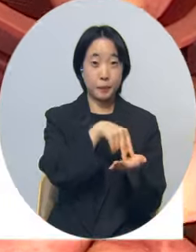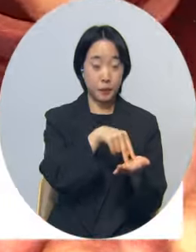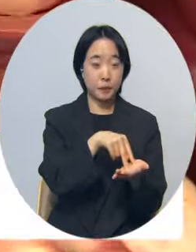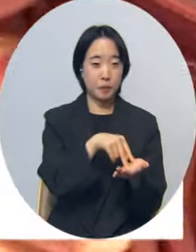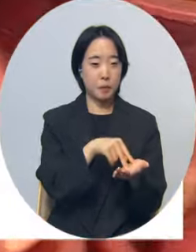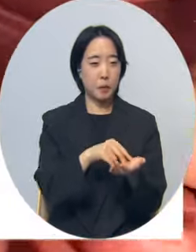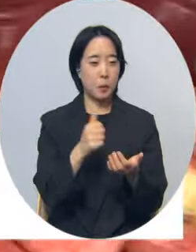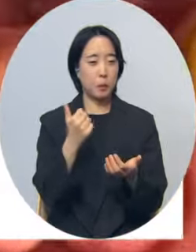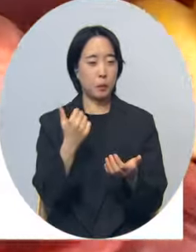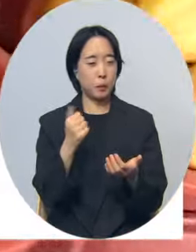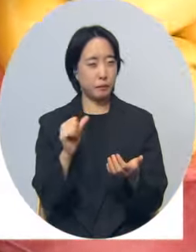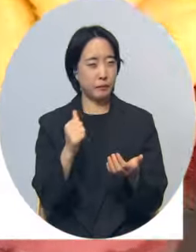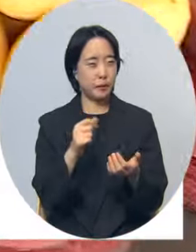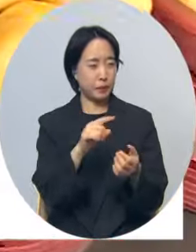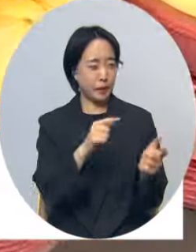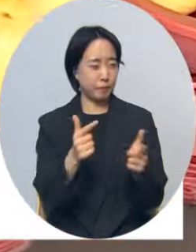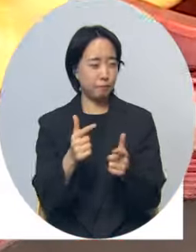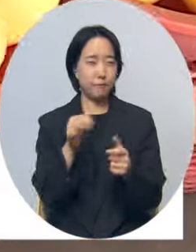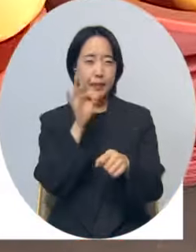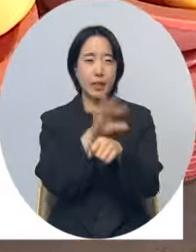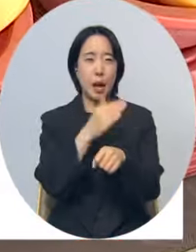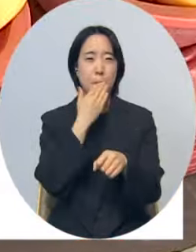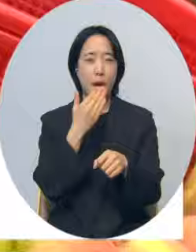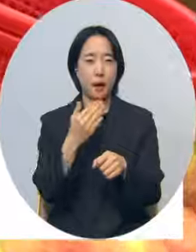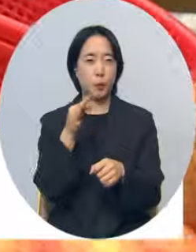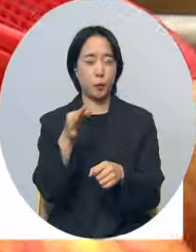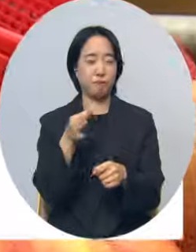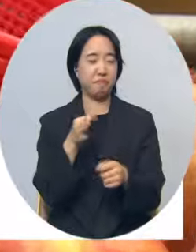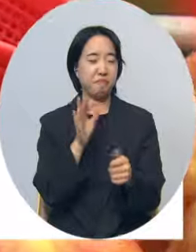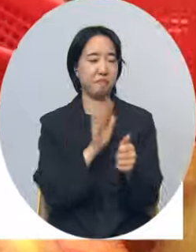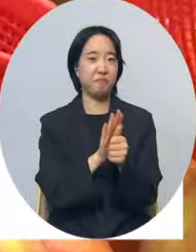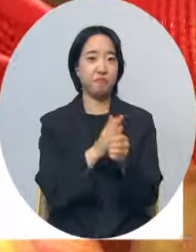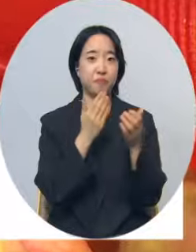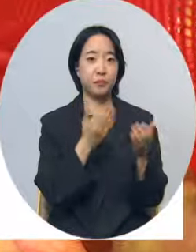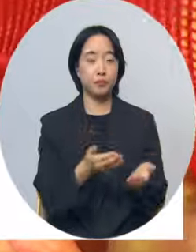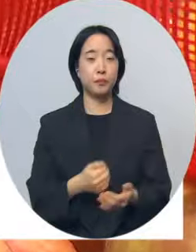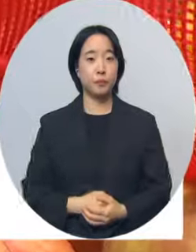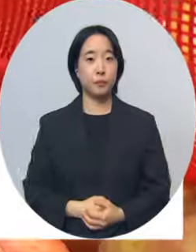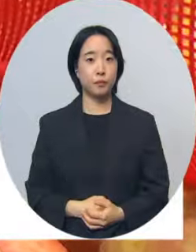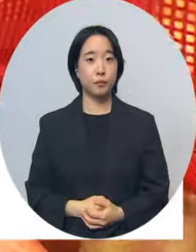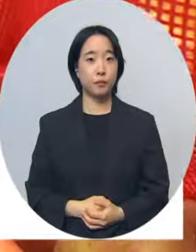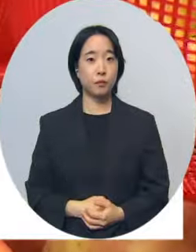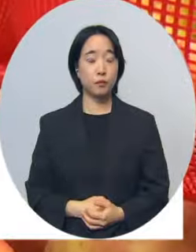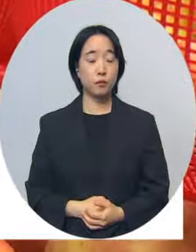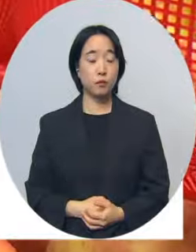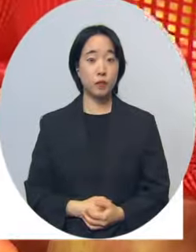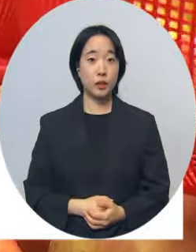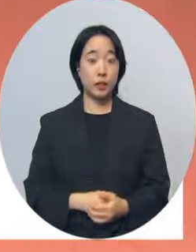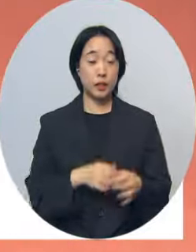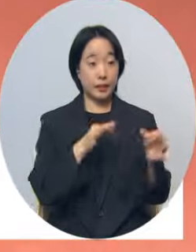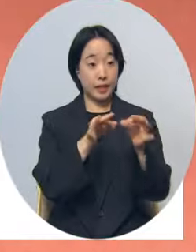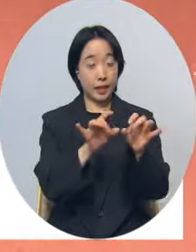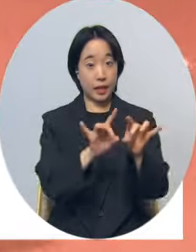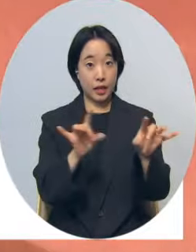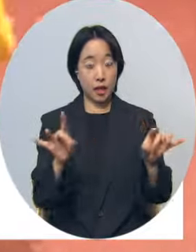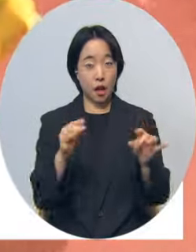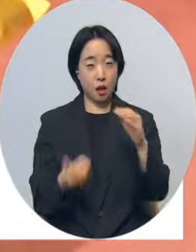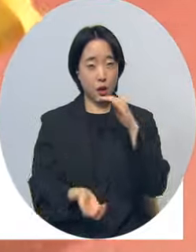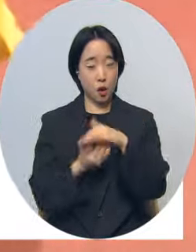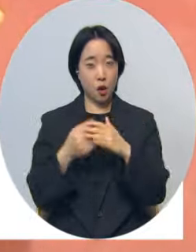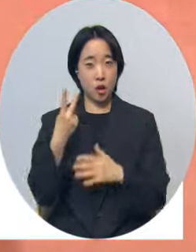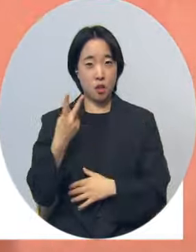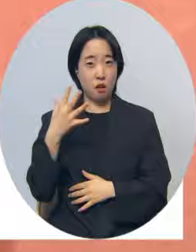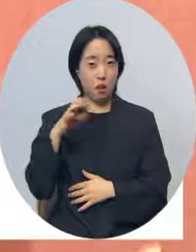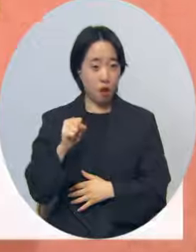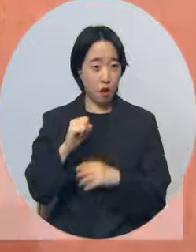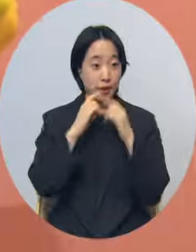대금을 지원합니다. 추석 연휴 2개월 전인 7월 12일부터 9월 13일까지 상인회당 최대 2억 원, 개인은 최대